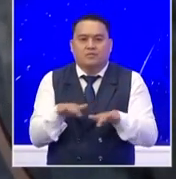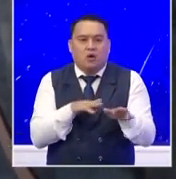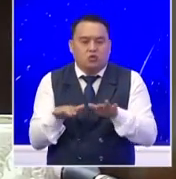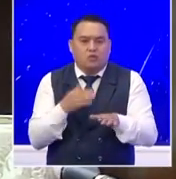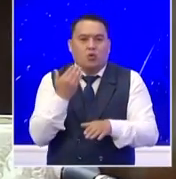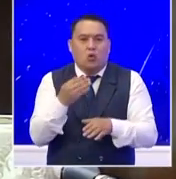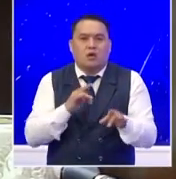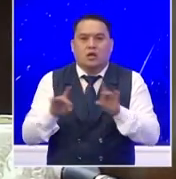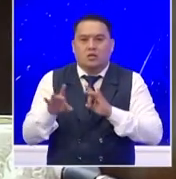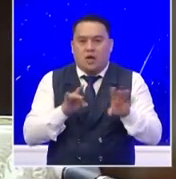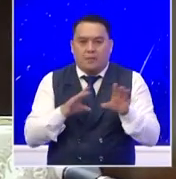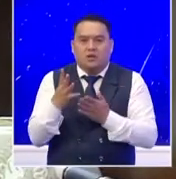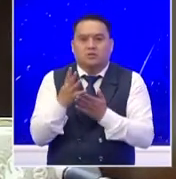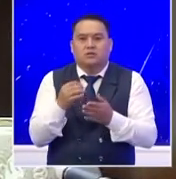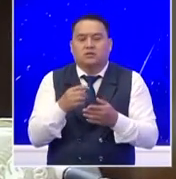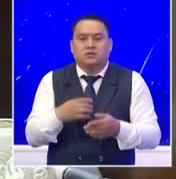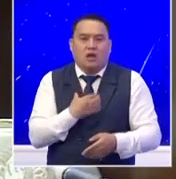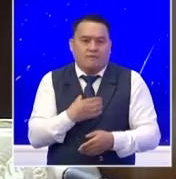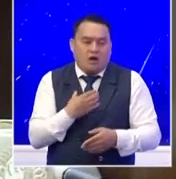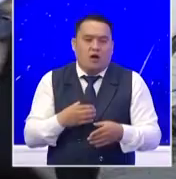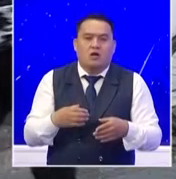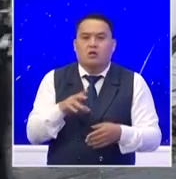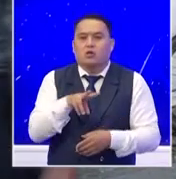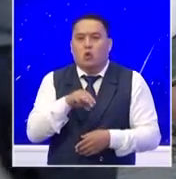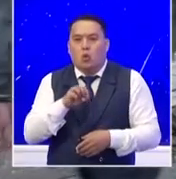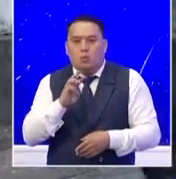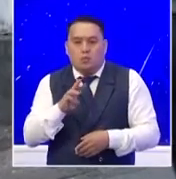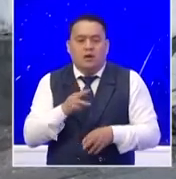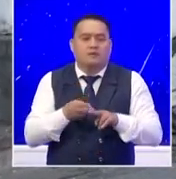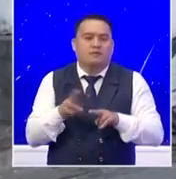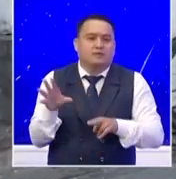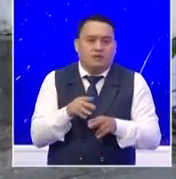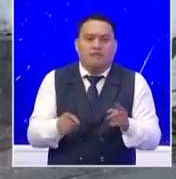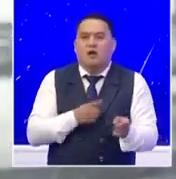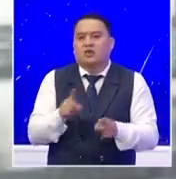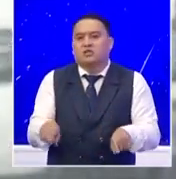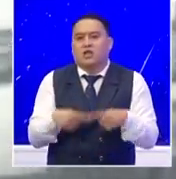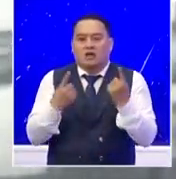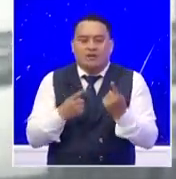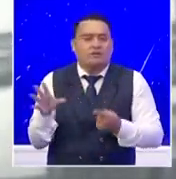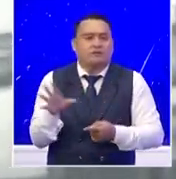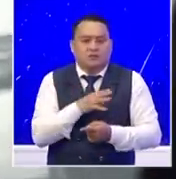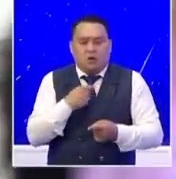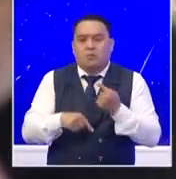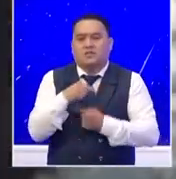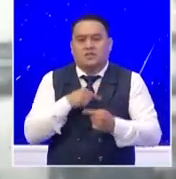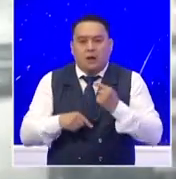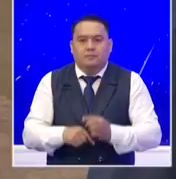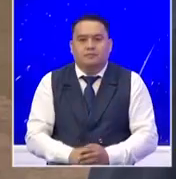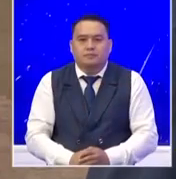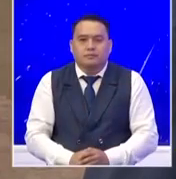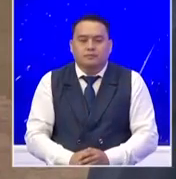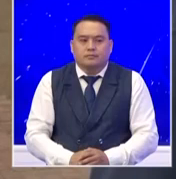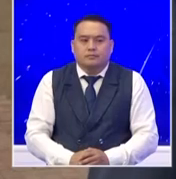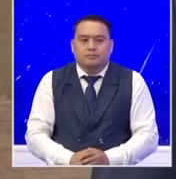имуществом, рекламные агентства, страховые компании, ломбарды и многое другое. Другими словами, восстанавливается функционирование субъектов малого и среднего бизнеса.